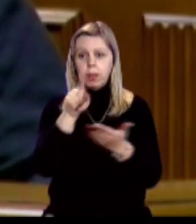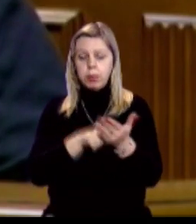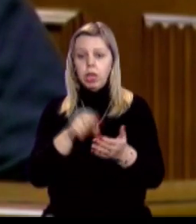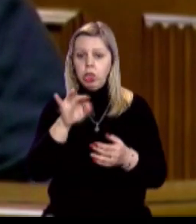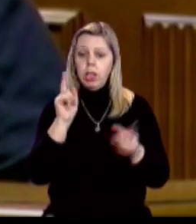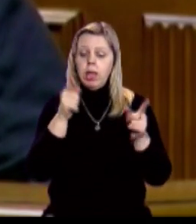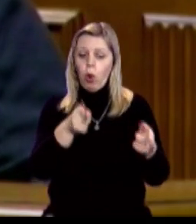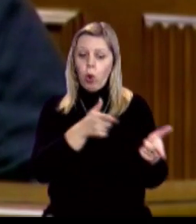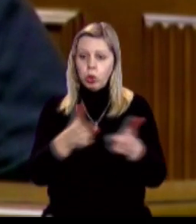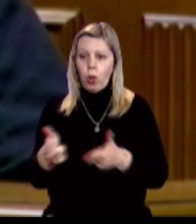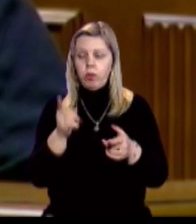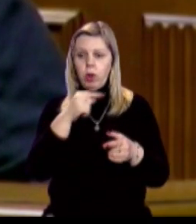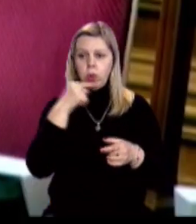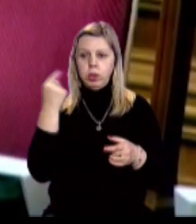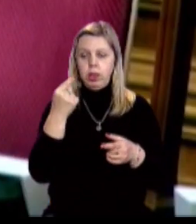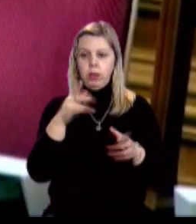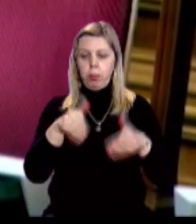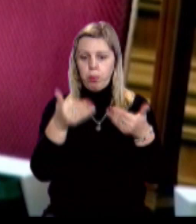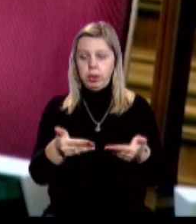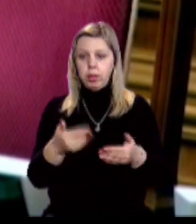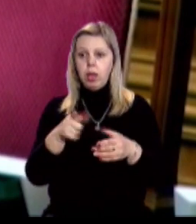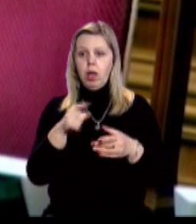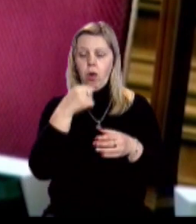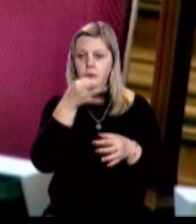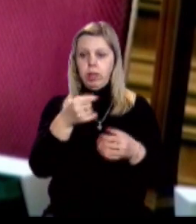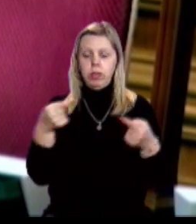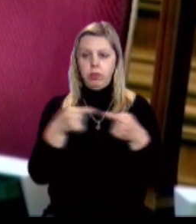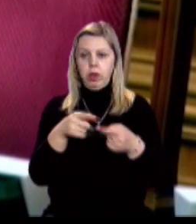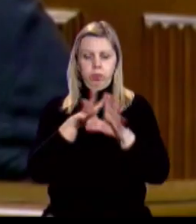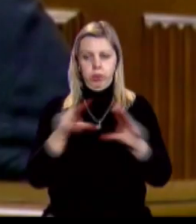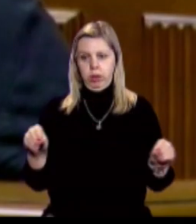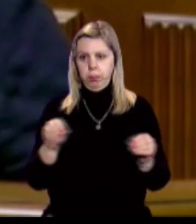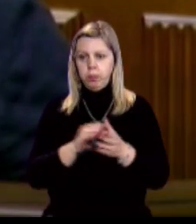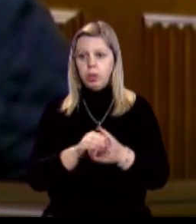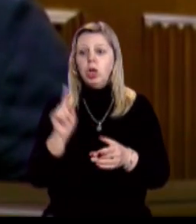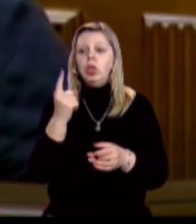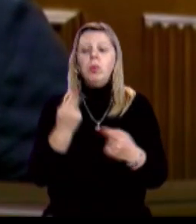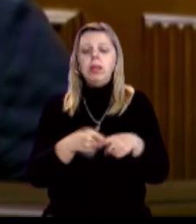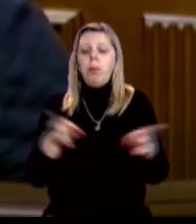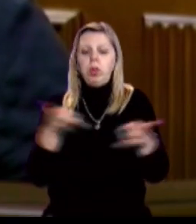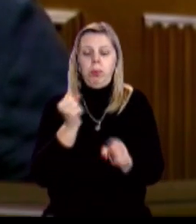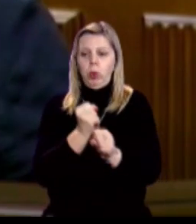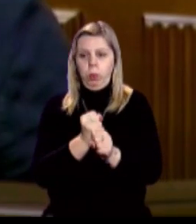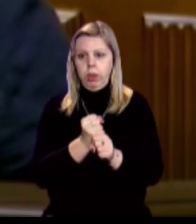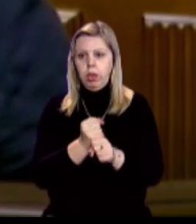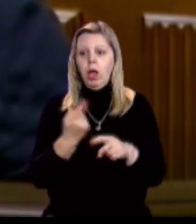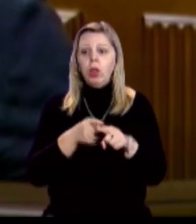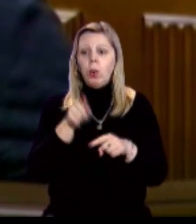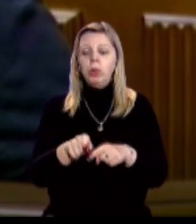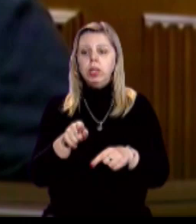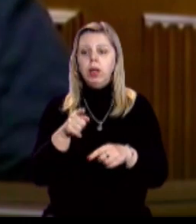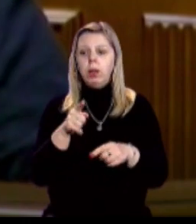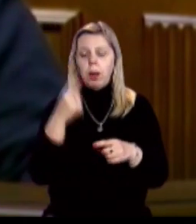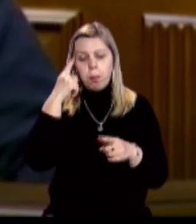чи та готова погодити російські пропозиції. Кучма, мовляв, відповів ствердно. І все. Чому це потрібно було зробити? Тому що